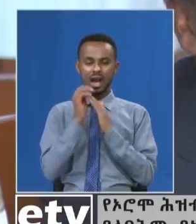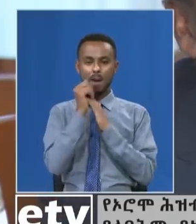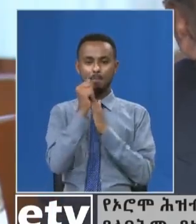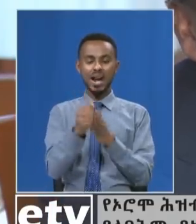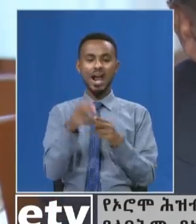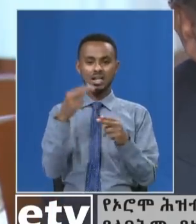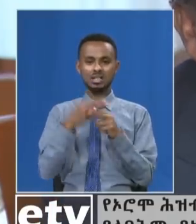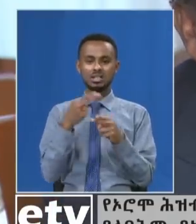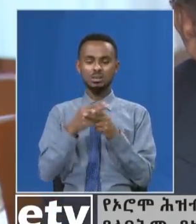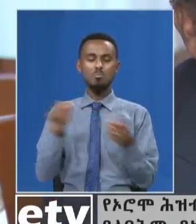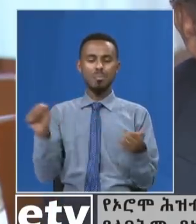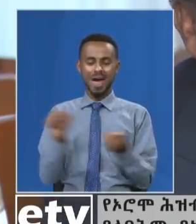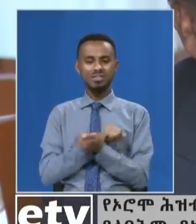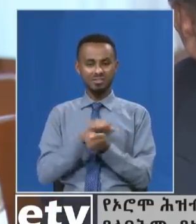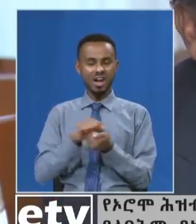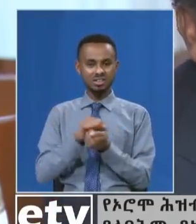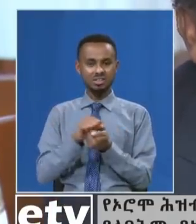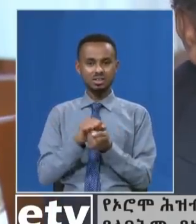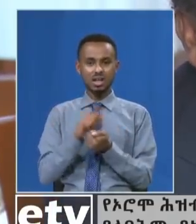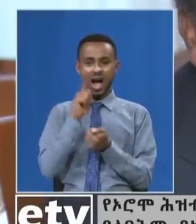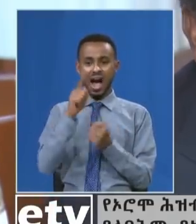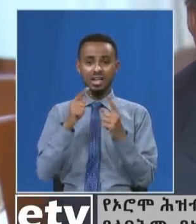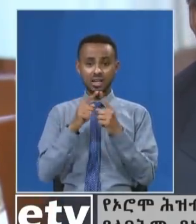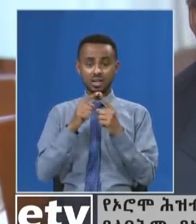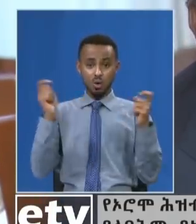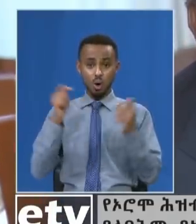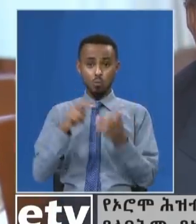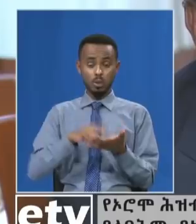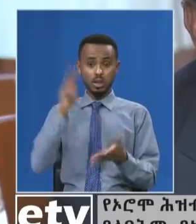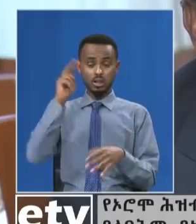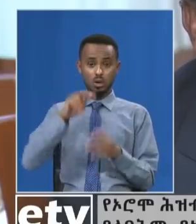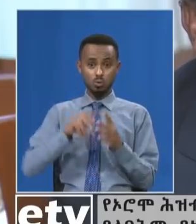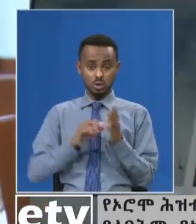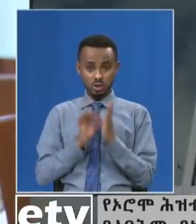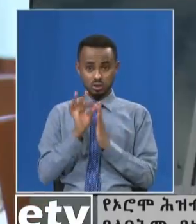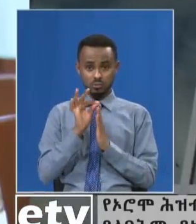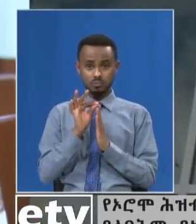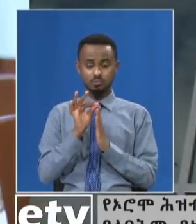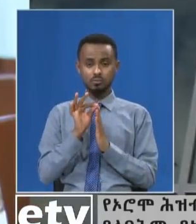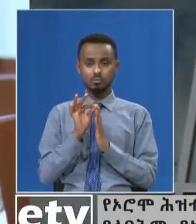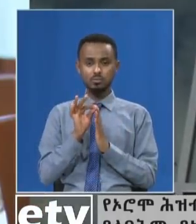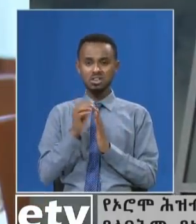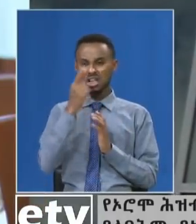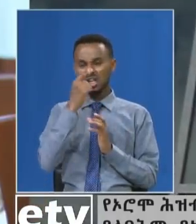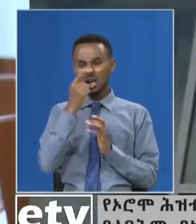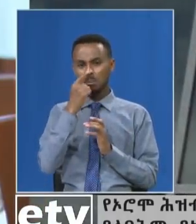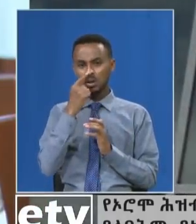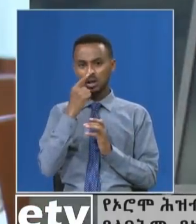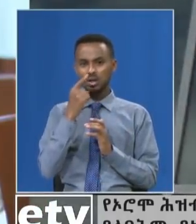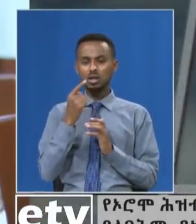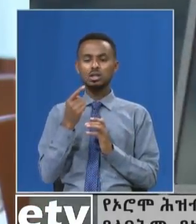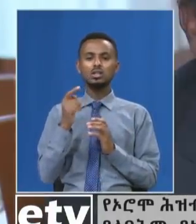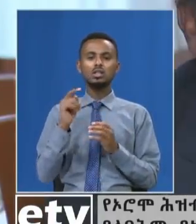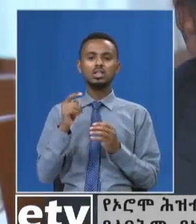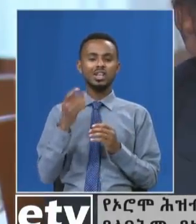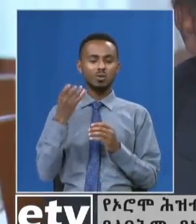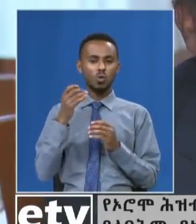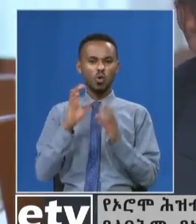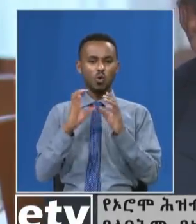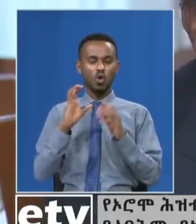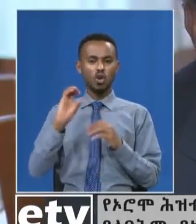የአመራርን ስም ማጥፋት አንድ ተቃውሞ በተነሳ ቁጥር የተለመደ ይሄ ኮንስፓይረሲ ቲዮሪ